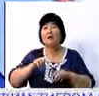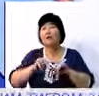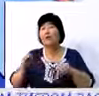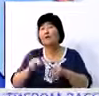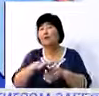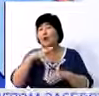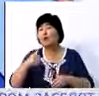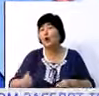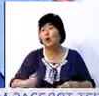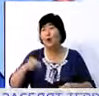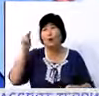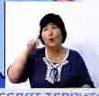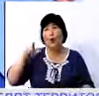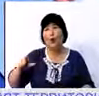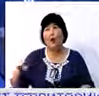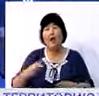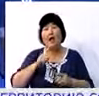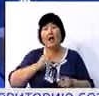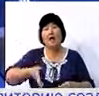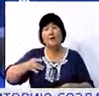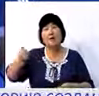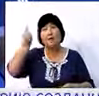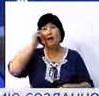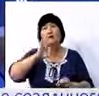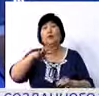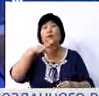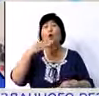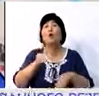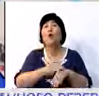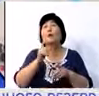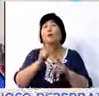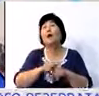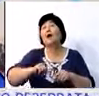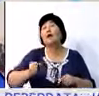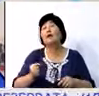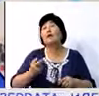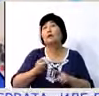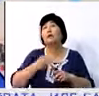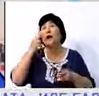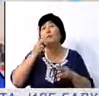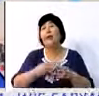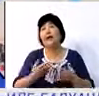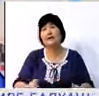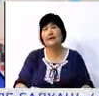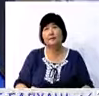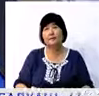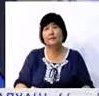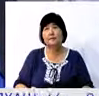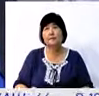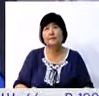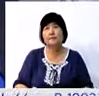Воспитал немало достойных учеников. На митинге памяти было сказано много добрых слов о коллеге, друге, брате.